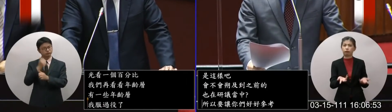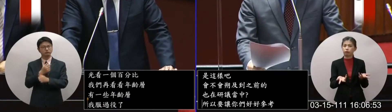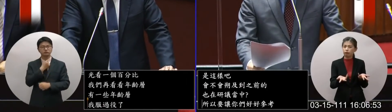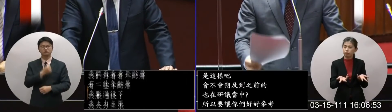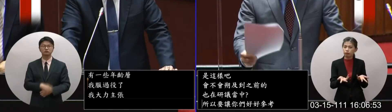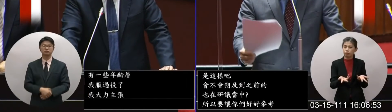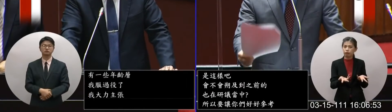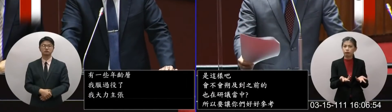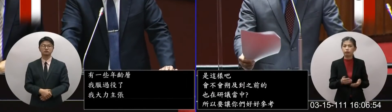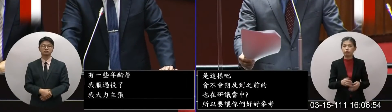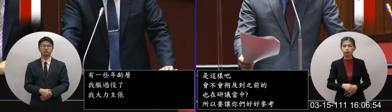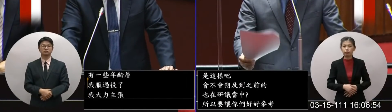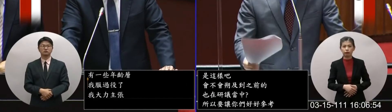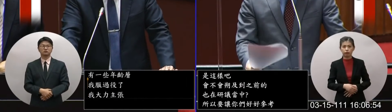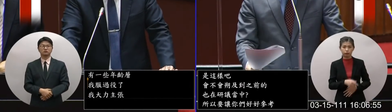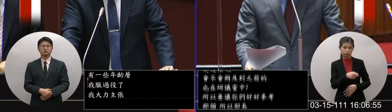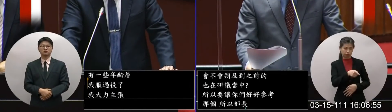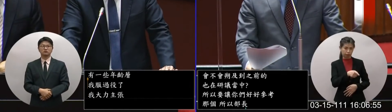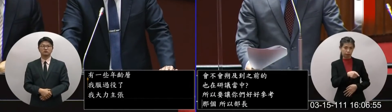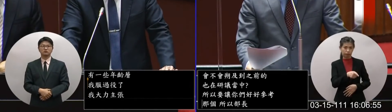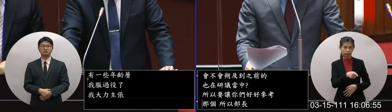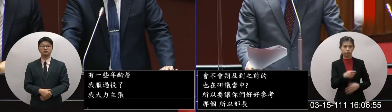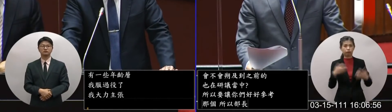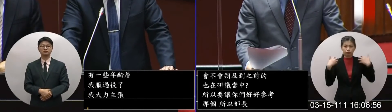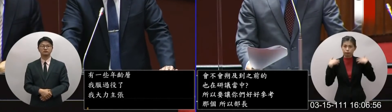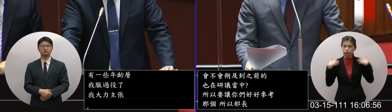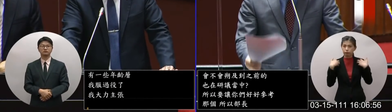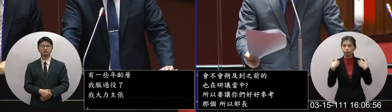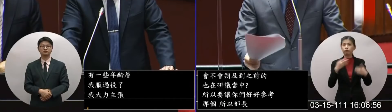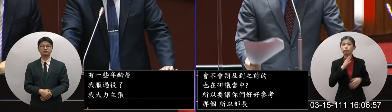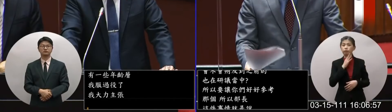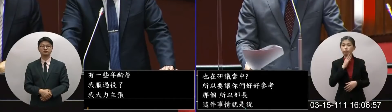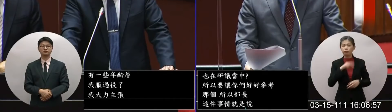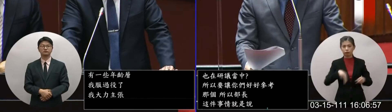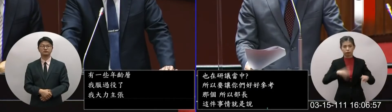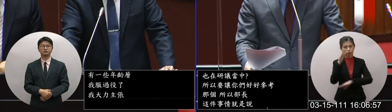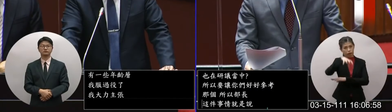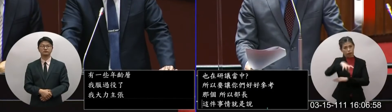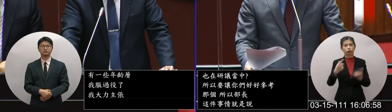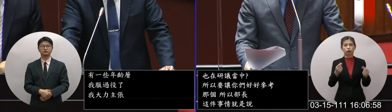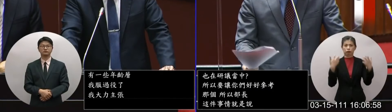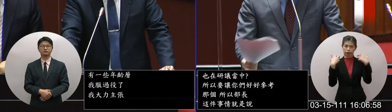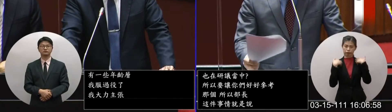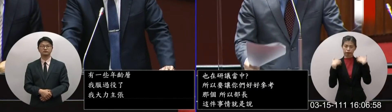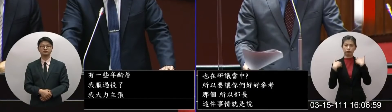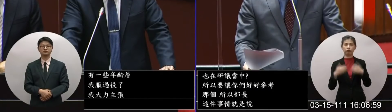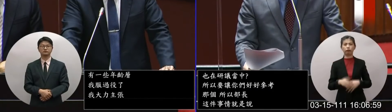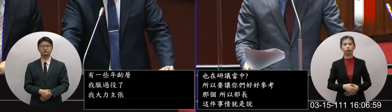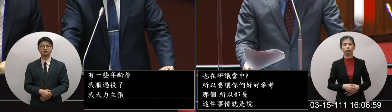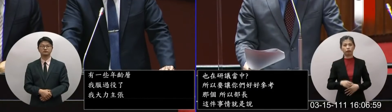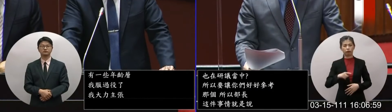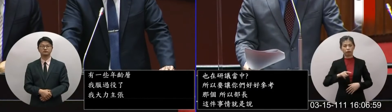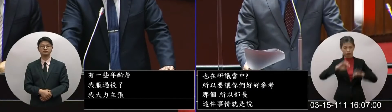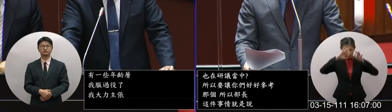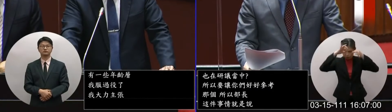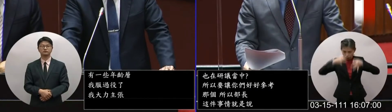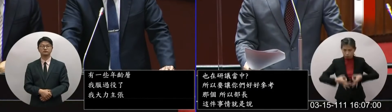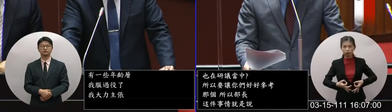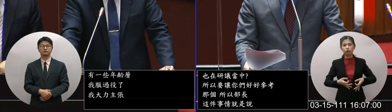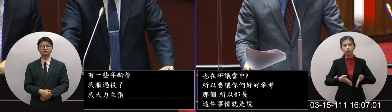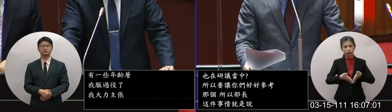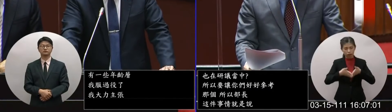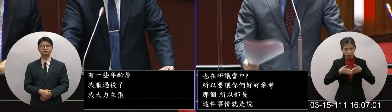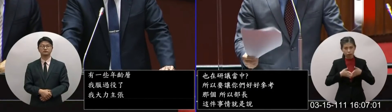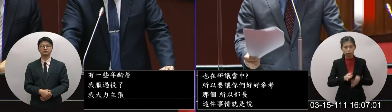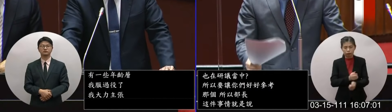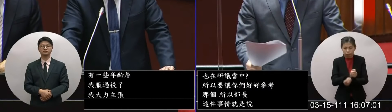说，你作为一个主责单位啦，行政院也是嘛，你们应该通盘好好考虑，没有错，也